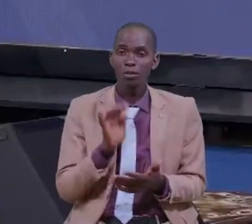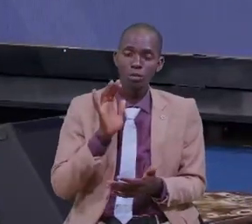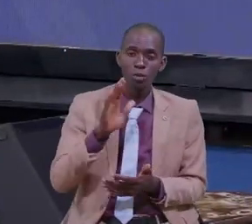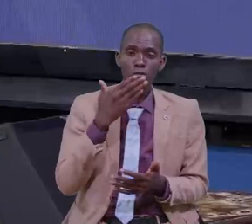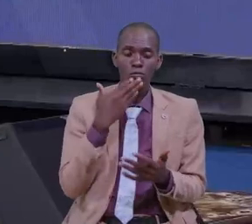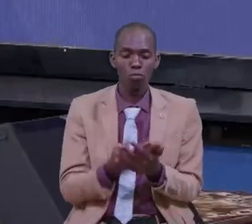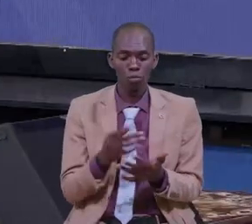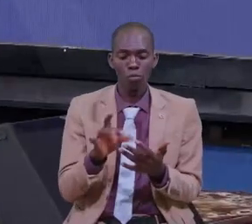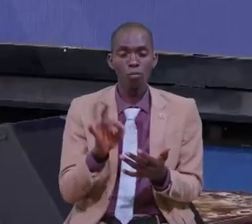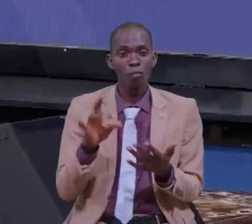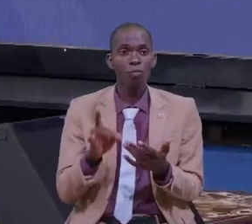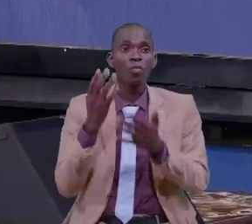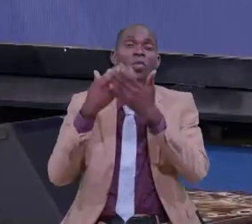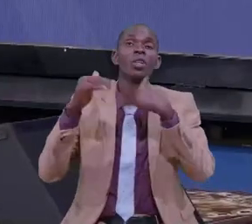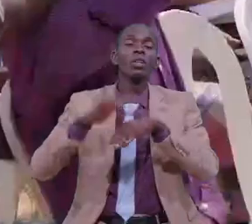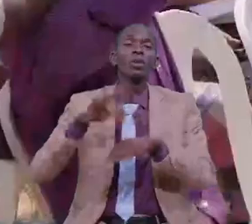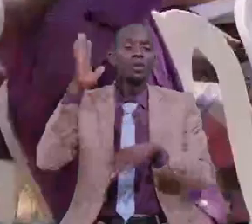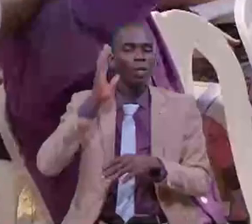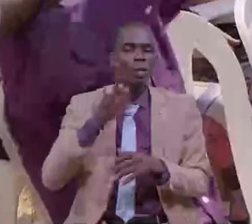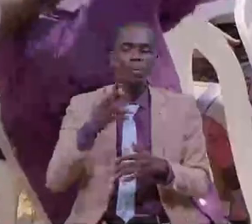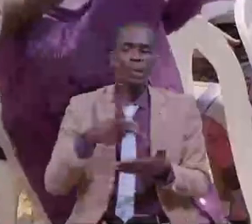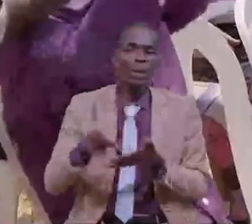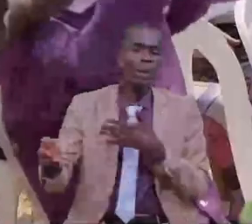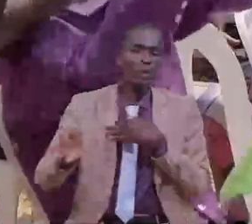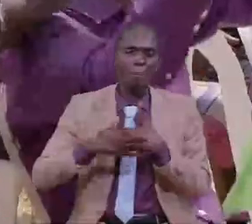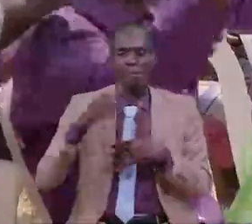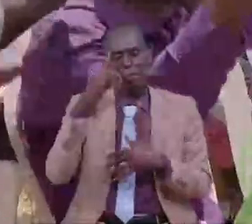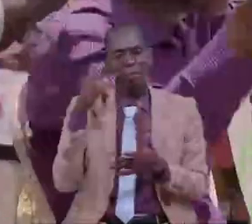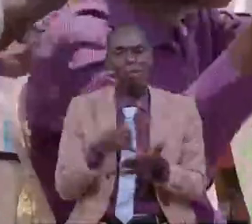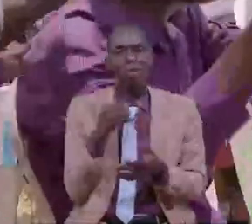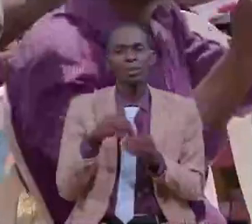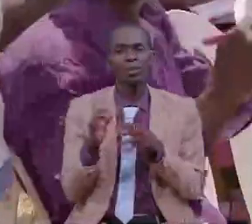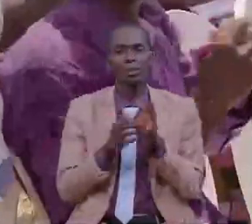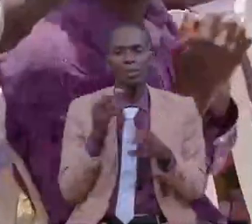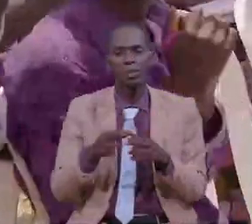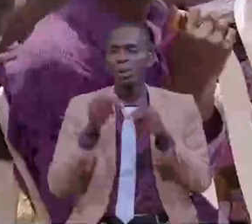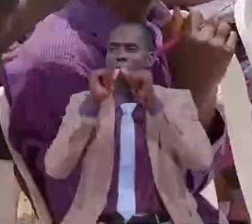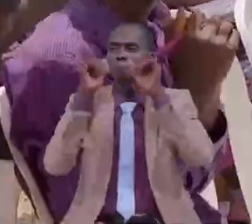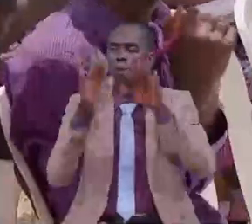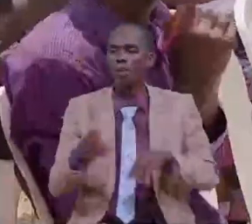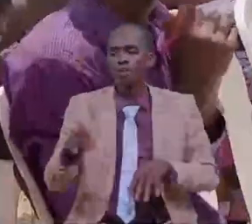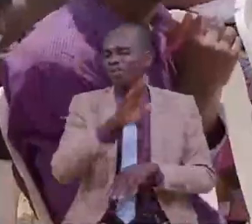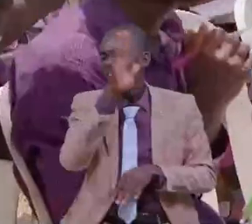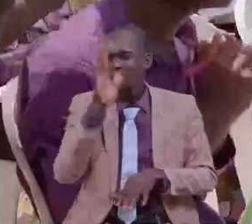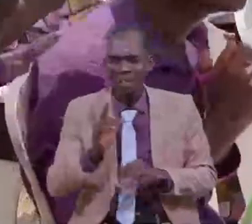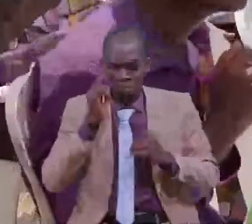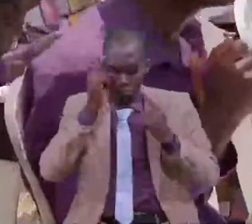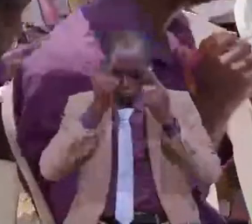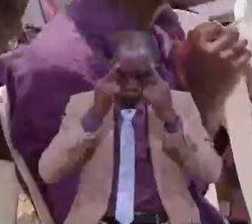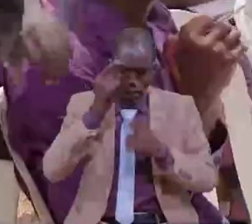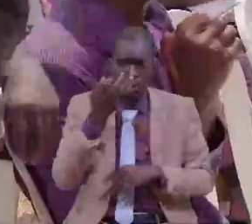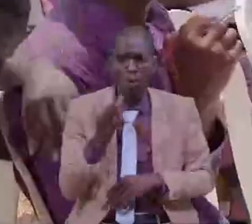Ce bon choix, le ciel va te rembourser pour ça. Les bénédictions auxquelles tu n'as